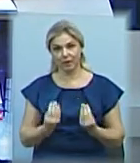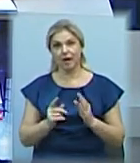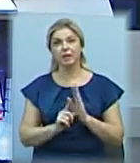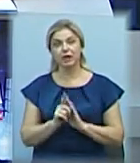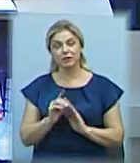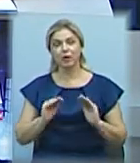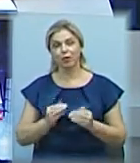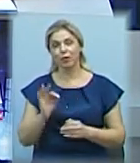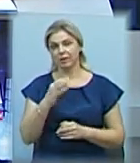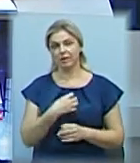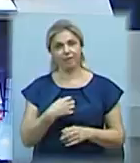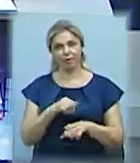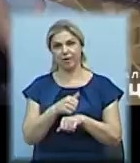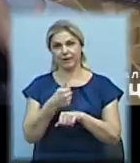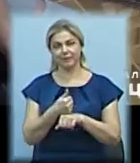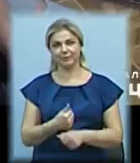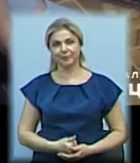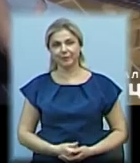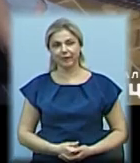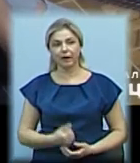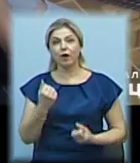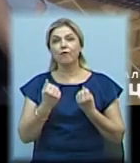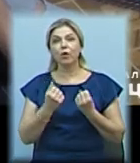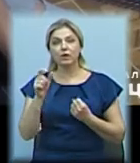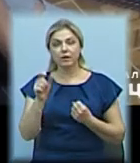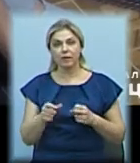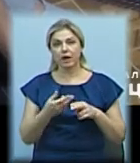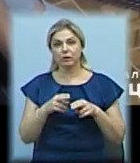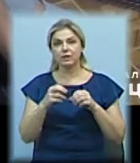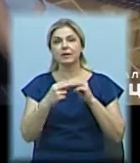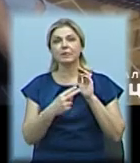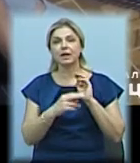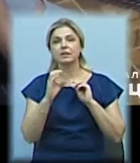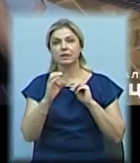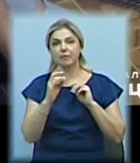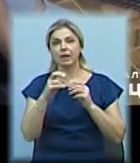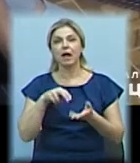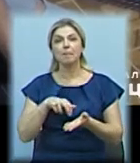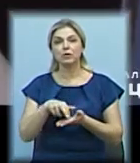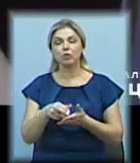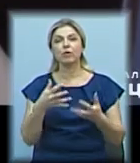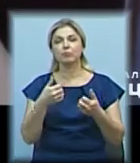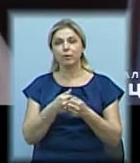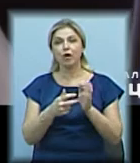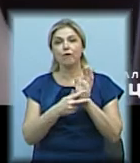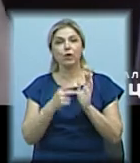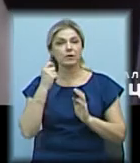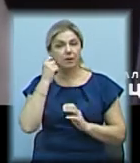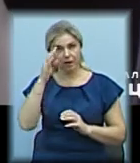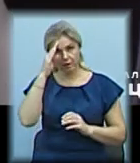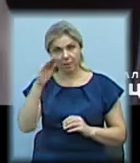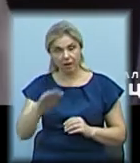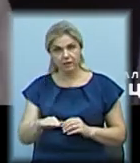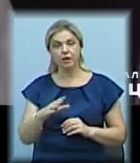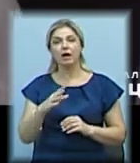початку коротко про головне. Водієві, який 17 вересня на пішохідному переході збив 8-річного хлопчика,